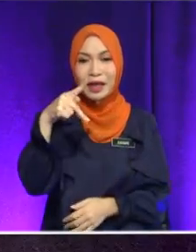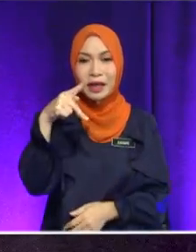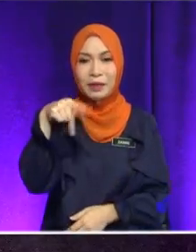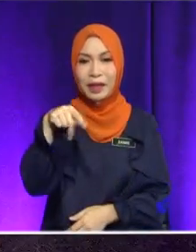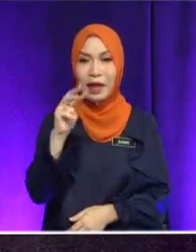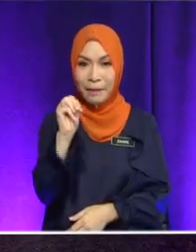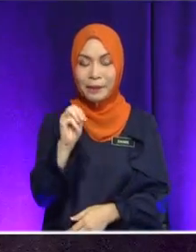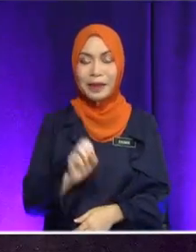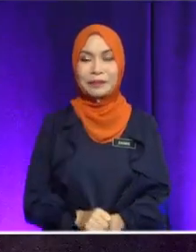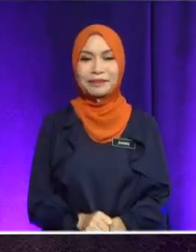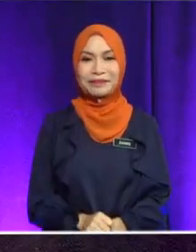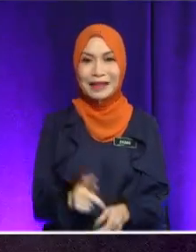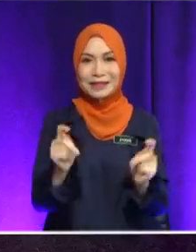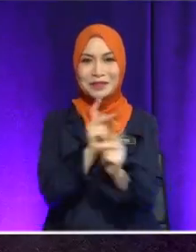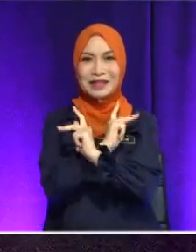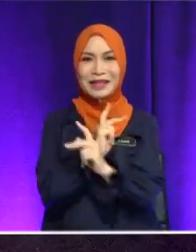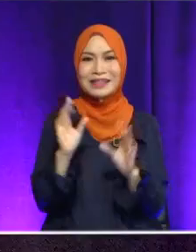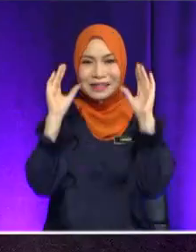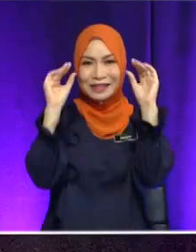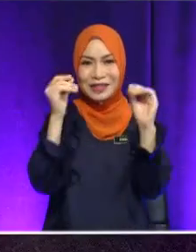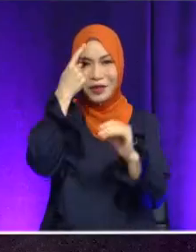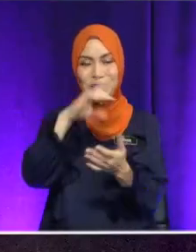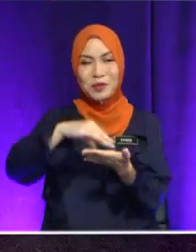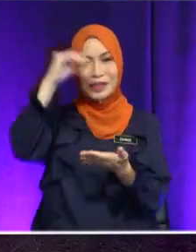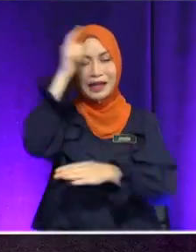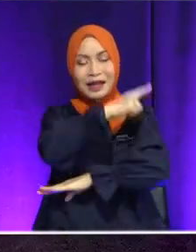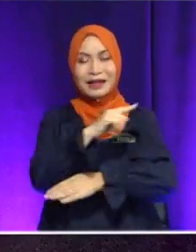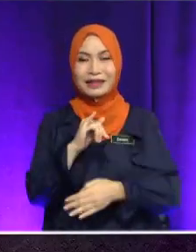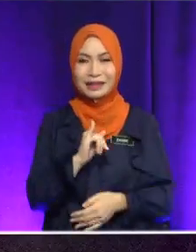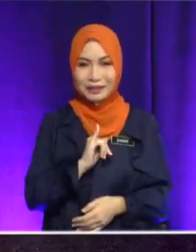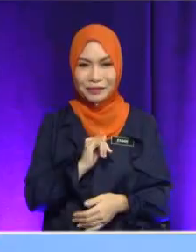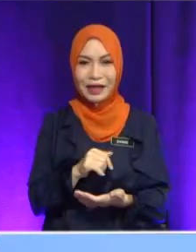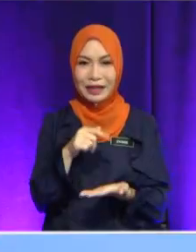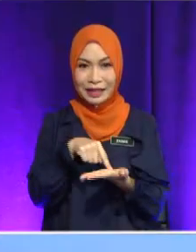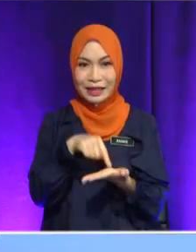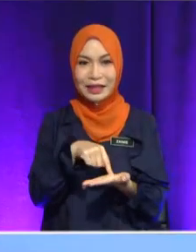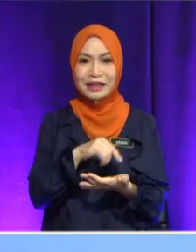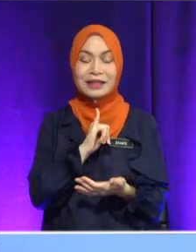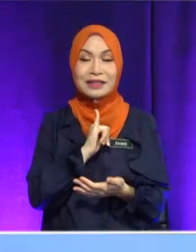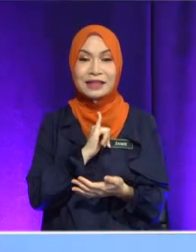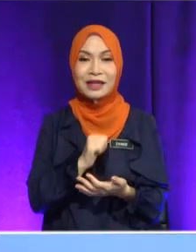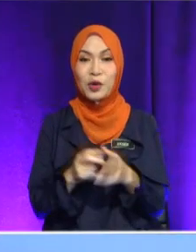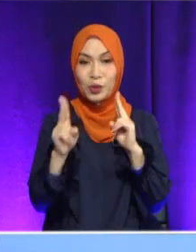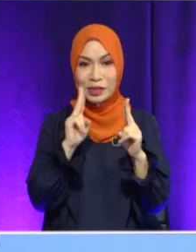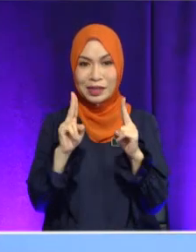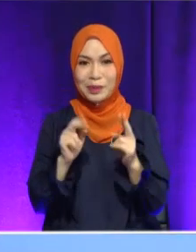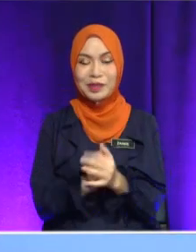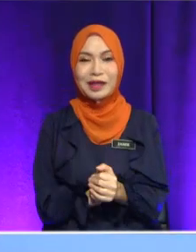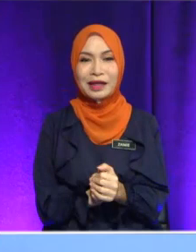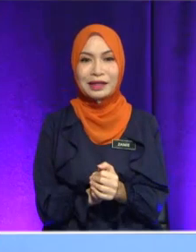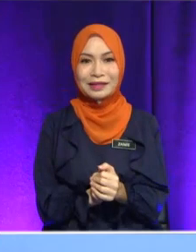ilmu pada hari ini cukup menarik dan memberi manfaat diharapkan kepada semua kawan-kawannya menonton di rumah tak lupa juga terima kasih